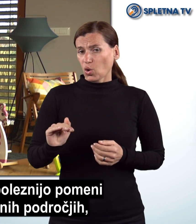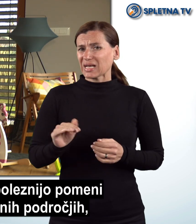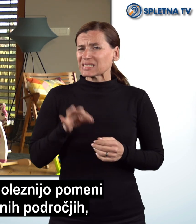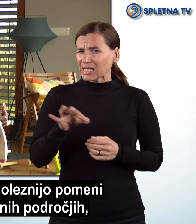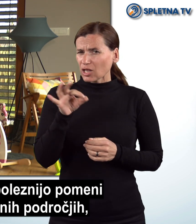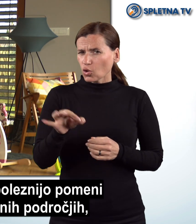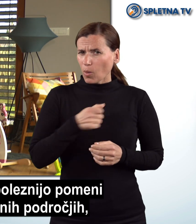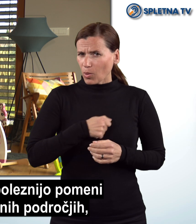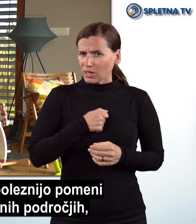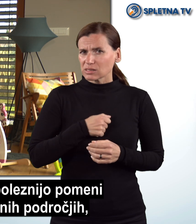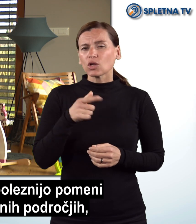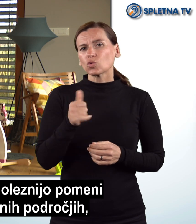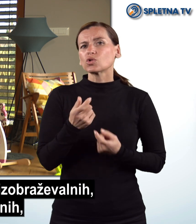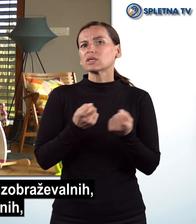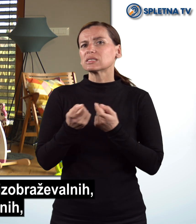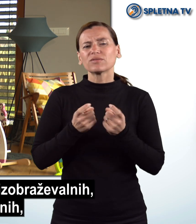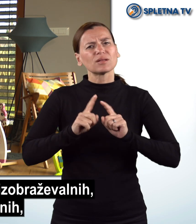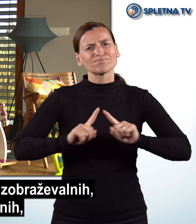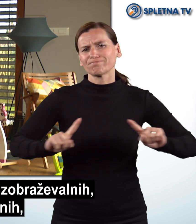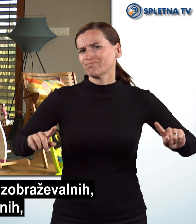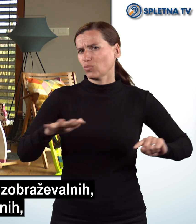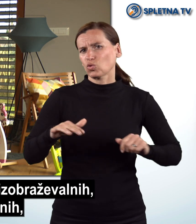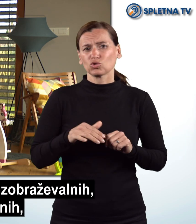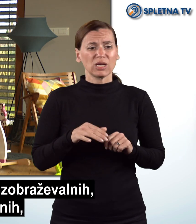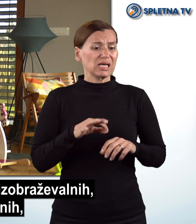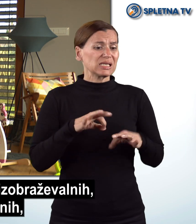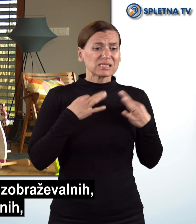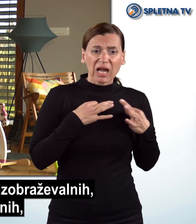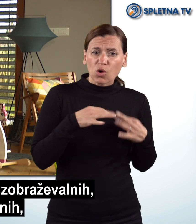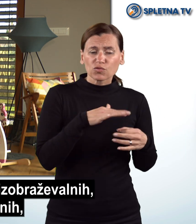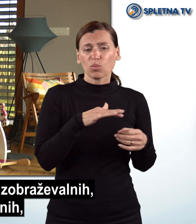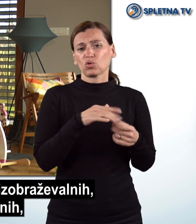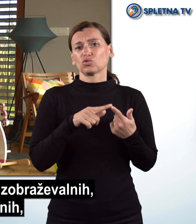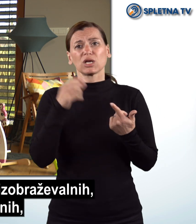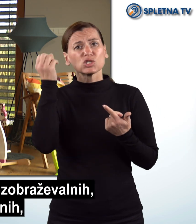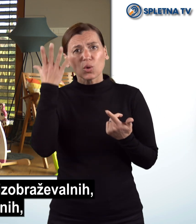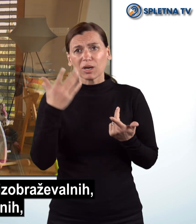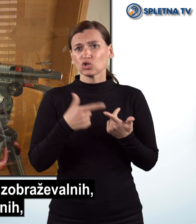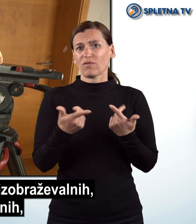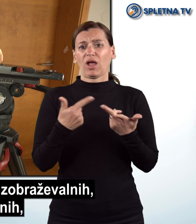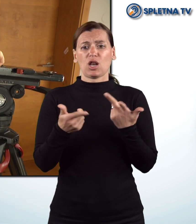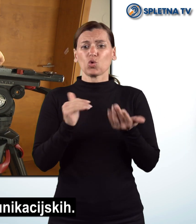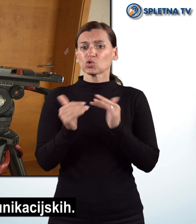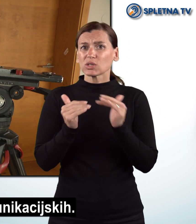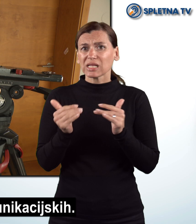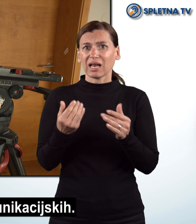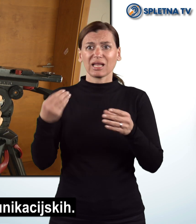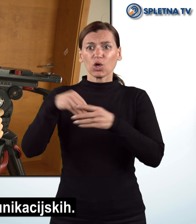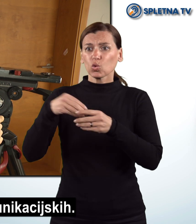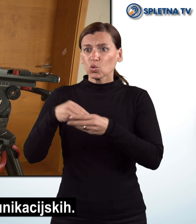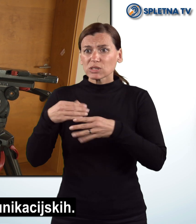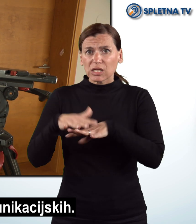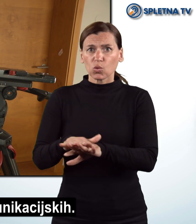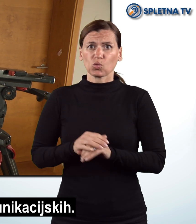pomeni izzive na zelo različnih področjih. Od zdravstvenih do izobraževalnih, do socialnih,